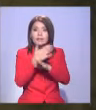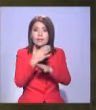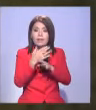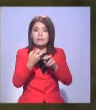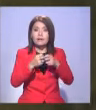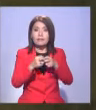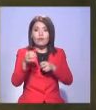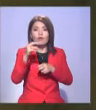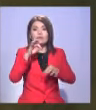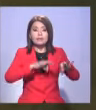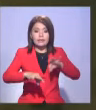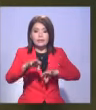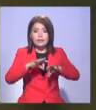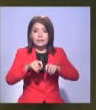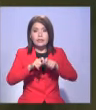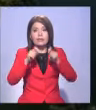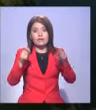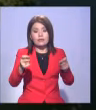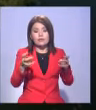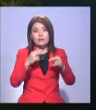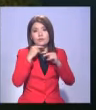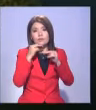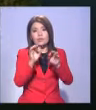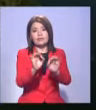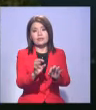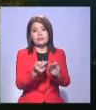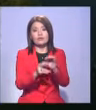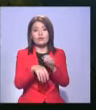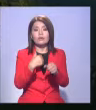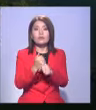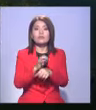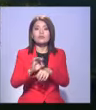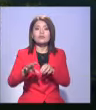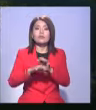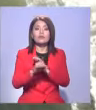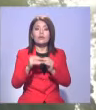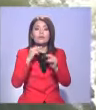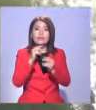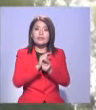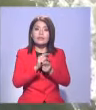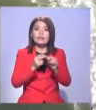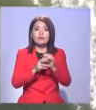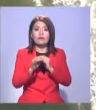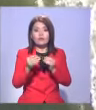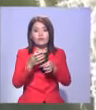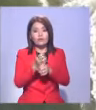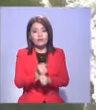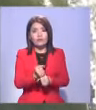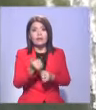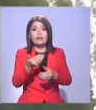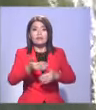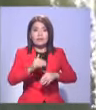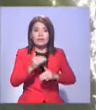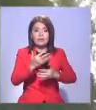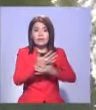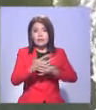мәселелері жөніндегі жобалық кеңсесін құру қажет екеніне назар аударды. Бұл бастама климаттың өзгеруіне бейімделу және оның салдарын азайту үшін пәрменді